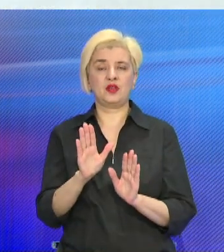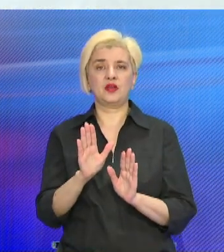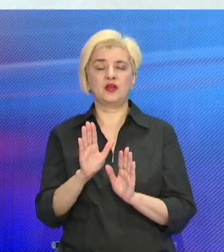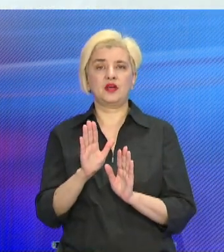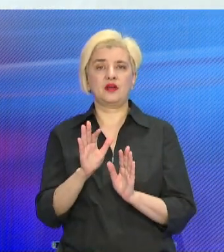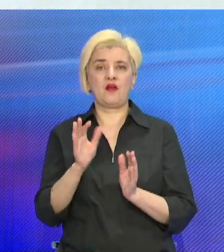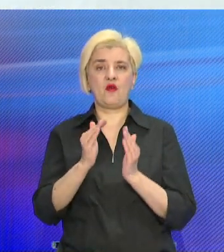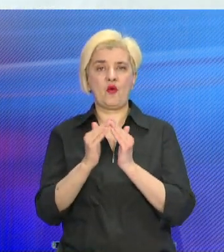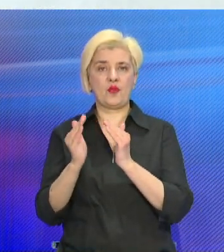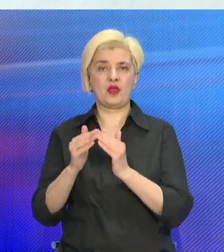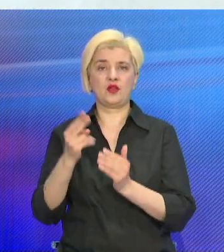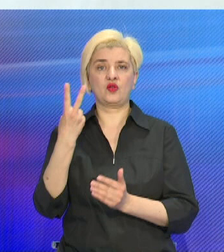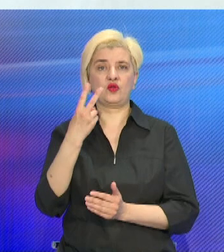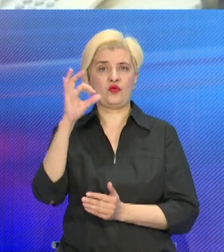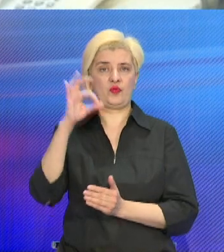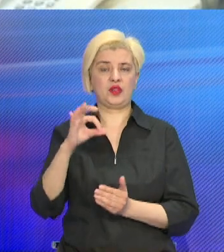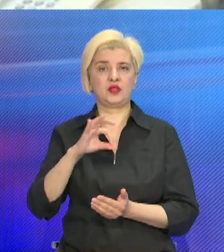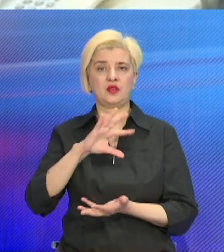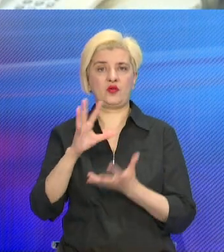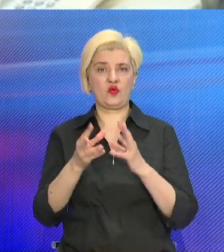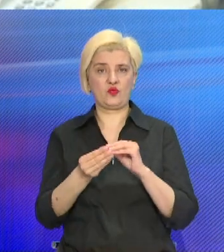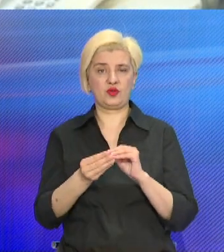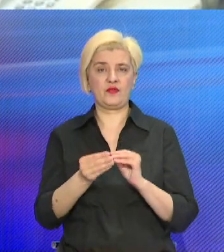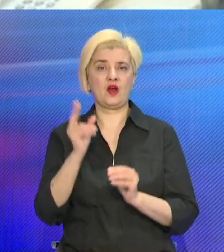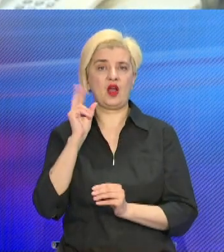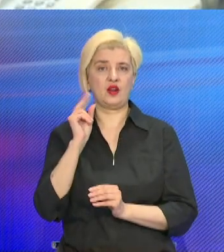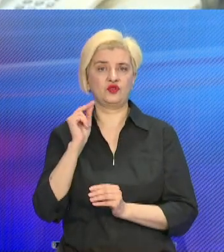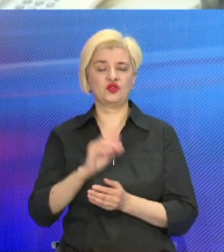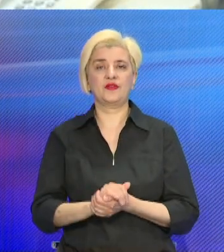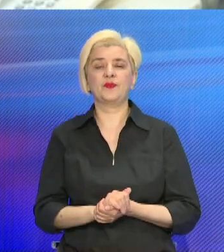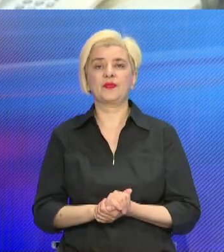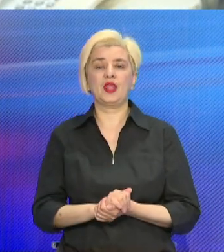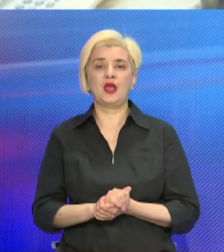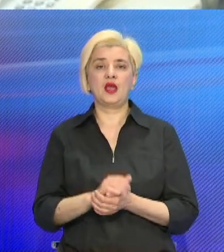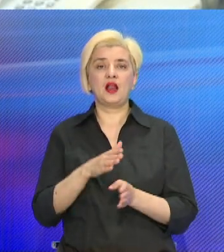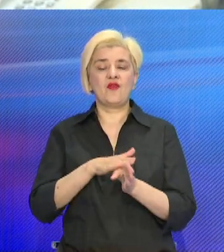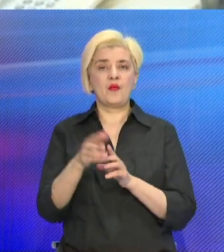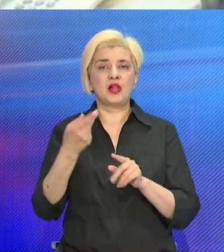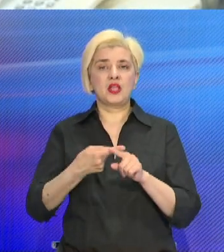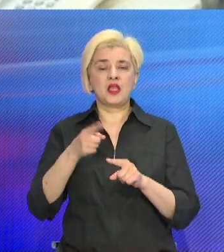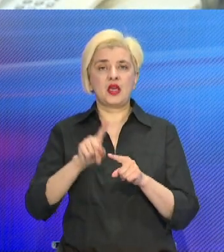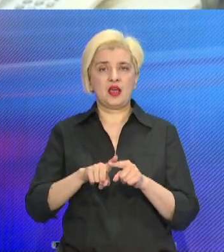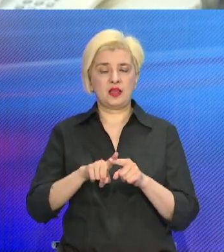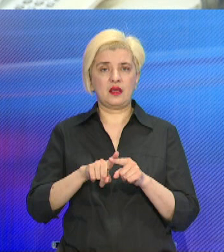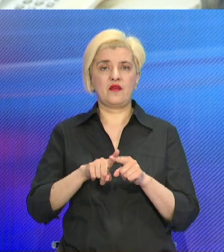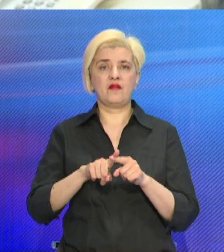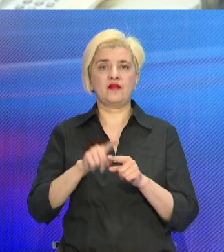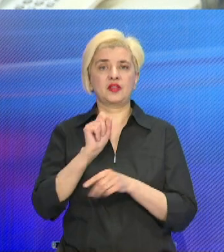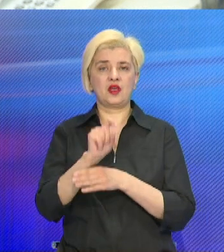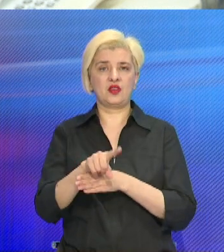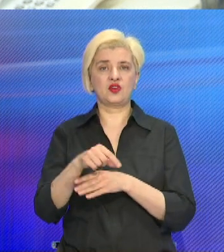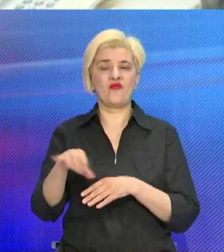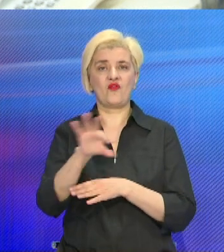2% от общего количества неиспользуемых объектов. Для выполнения этой задачи в области, естественно, проводится